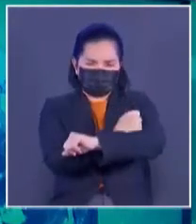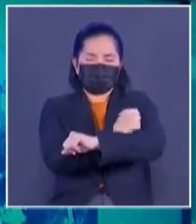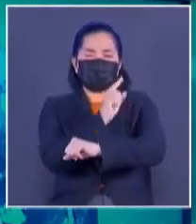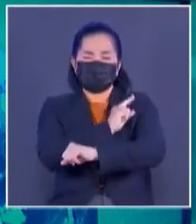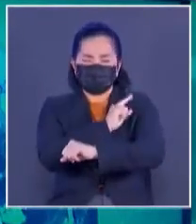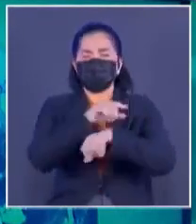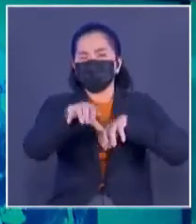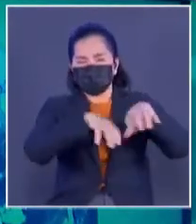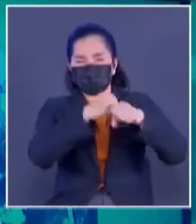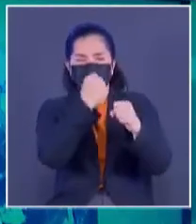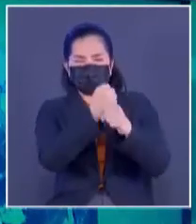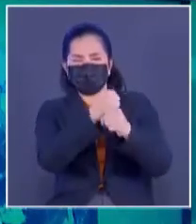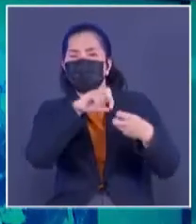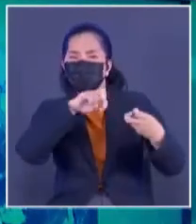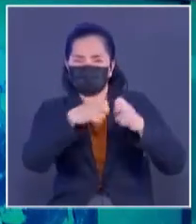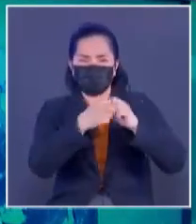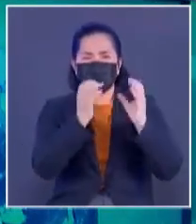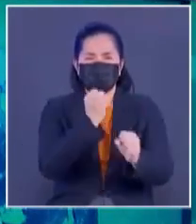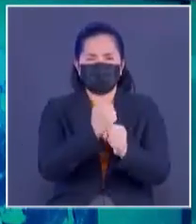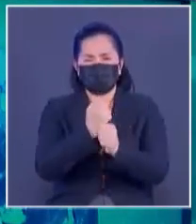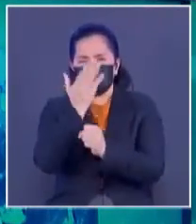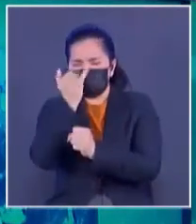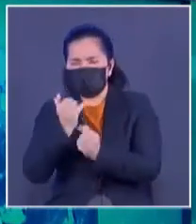ำเรื่องนี้สักทีเพราะว่าตอนนี้มันต้องการแ